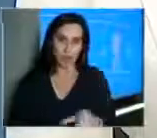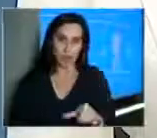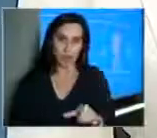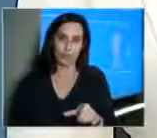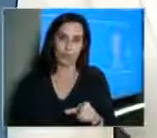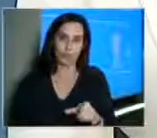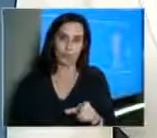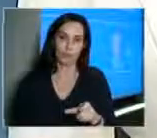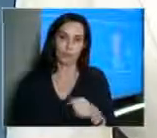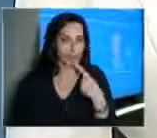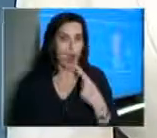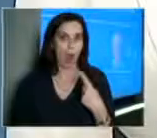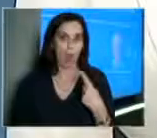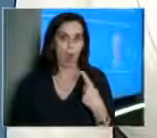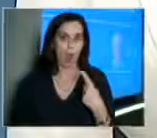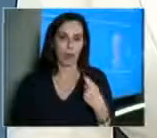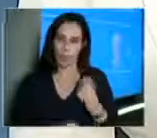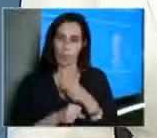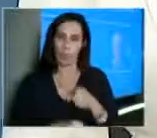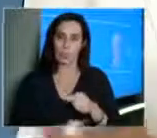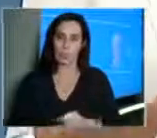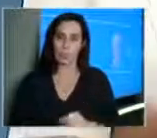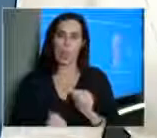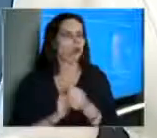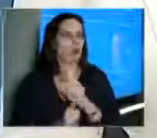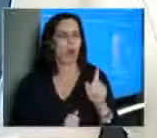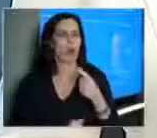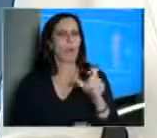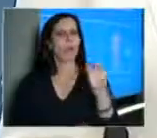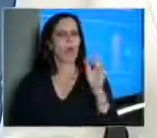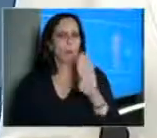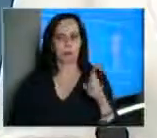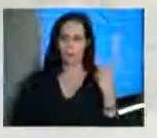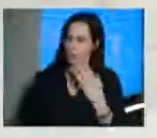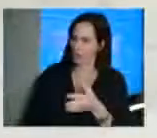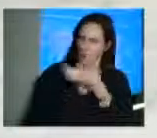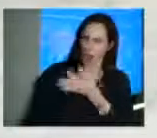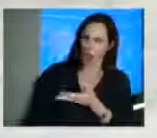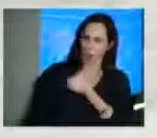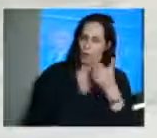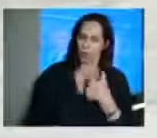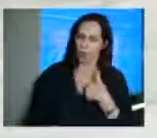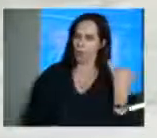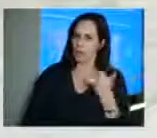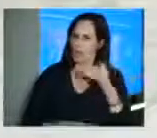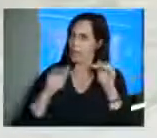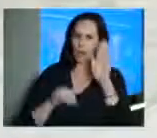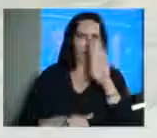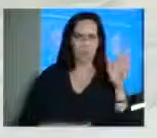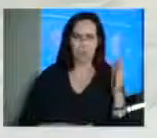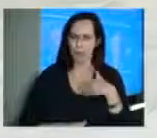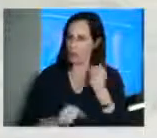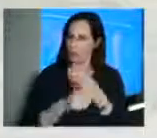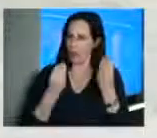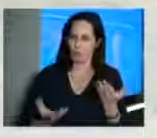את ההוראה להוציא את המבצע הזה לפועל, או שלא? בוודאי, איזו שאלה. קודם כל, אני תמיד בירכתי את נתניהו כשעשה